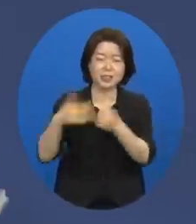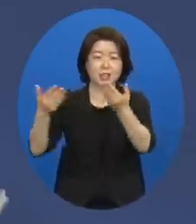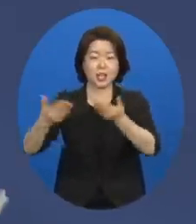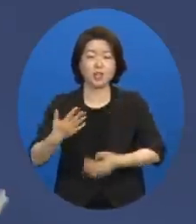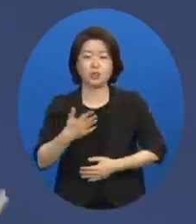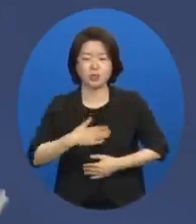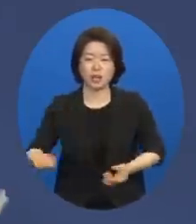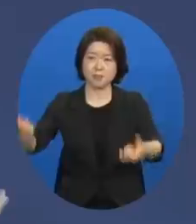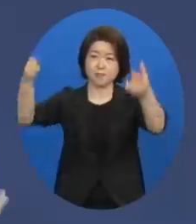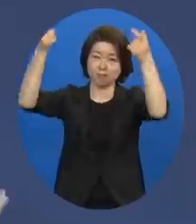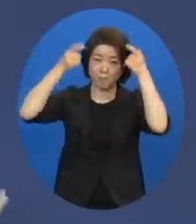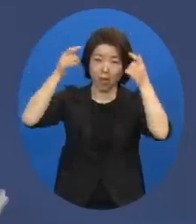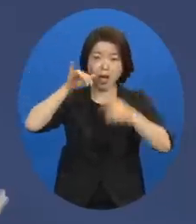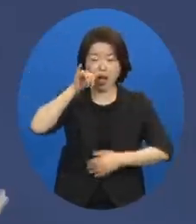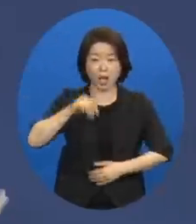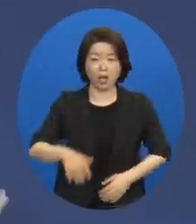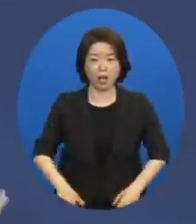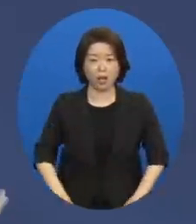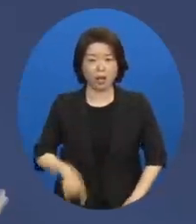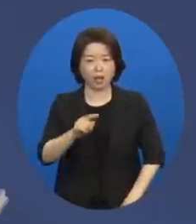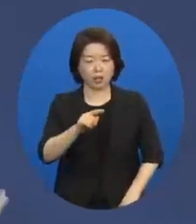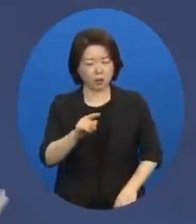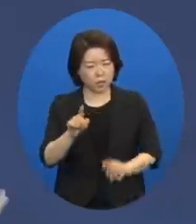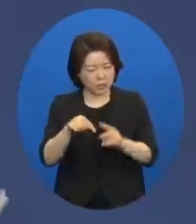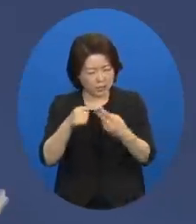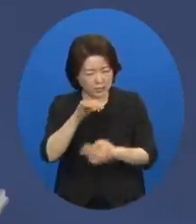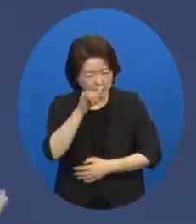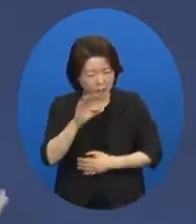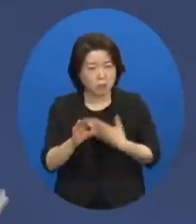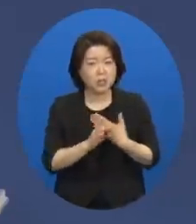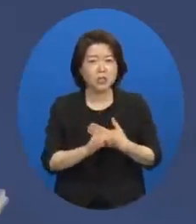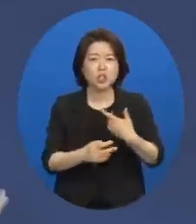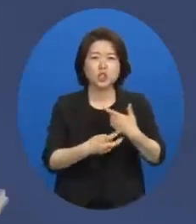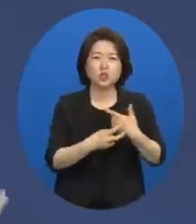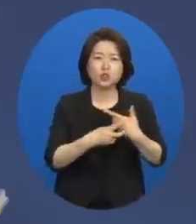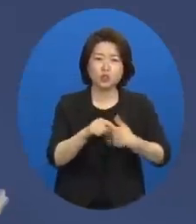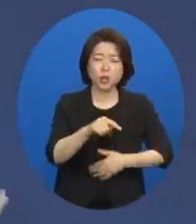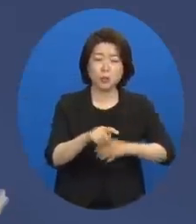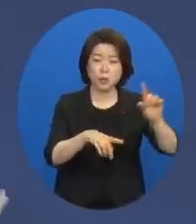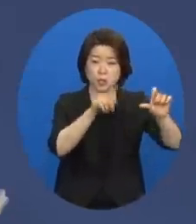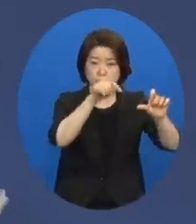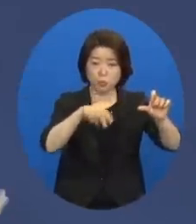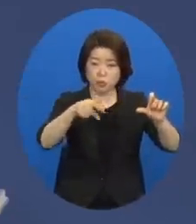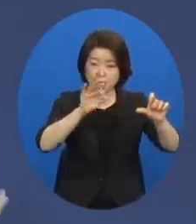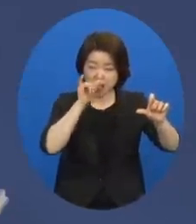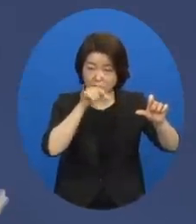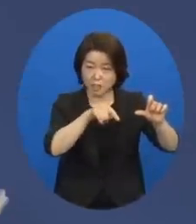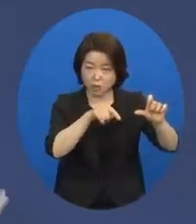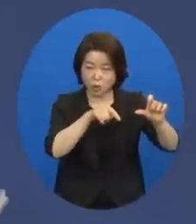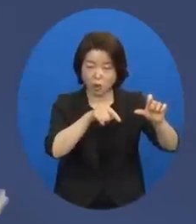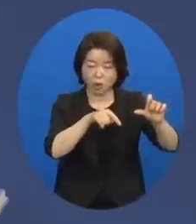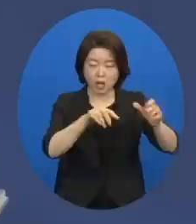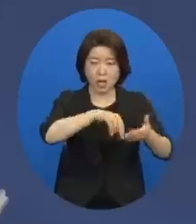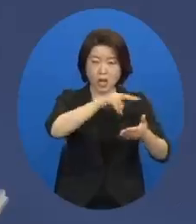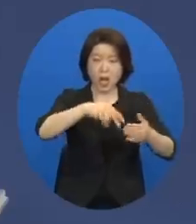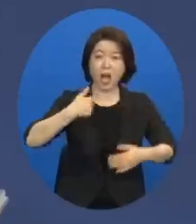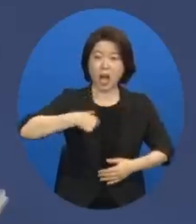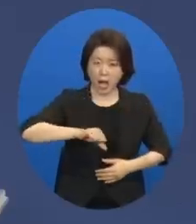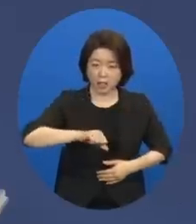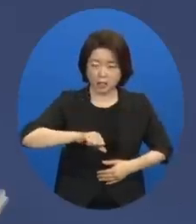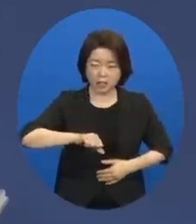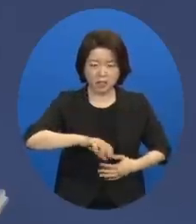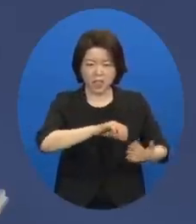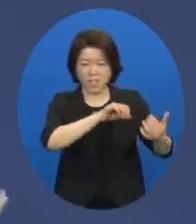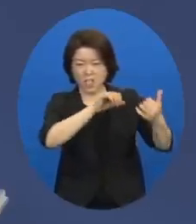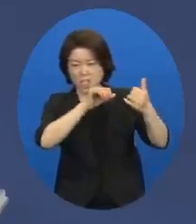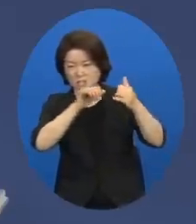관을 씌우셨다는 말은 얼핏 이해하면 여러분 누가 보면 15장에 나오는 탕자가 죽을 짓을